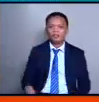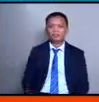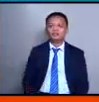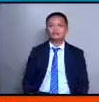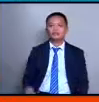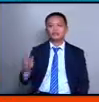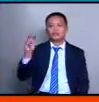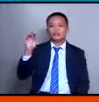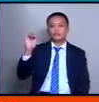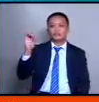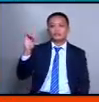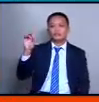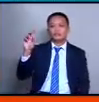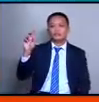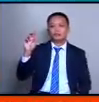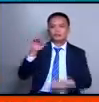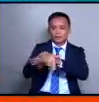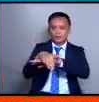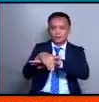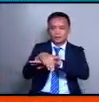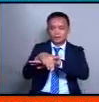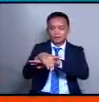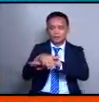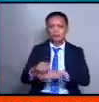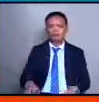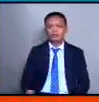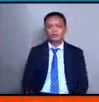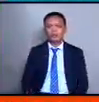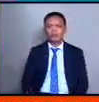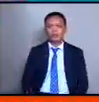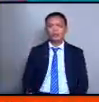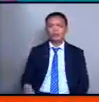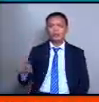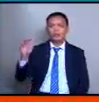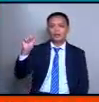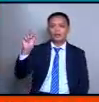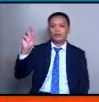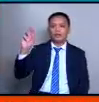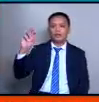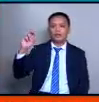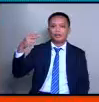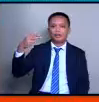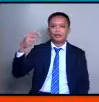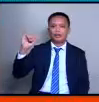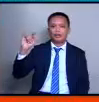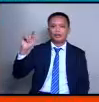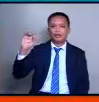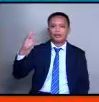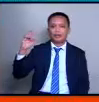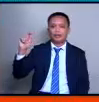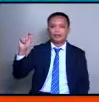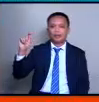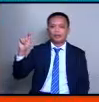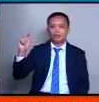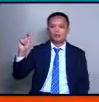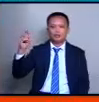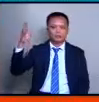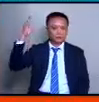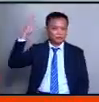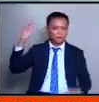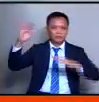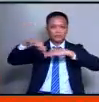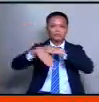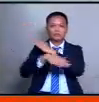Okay. Salamat po sa pagtanggap namin tawag. Architect, tanong po, ano, alimbawa sa Davao, dahil dito